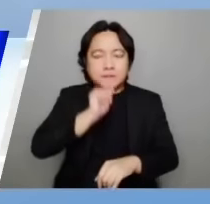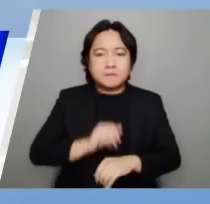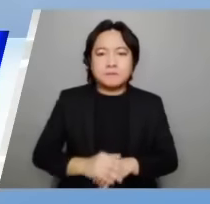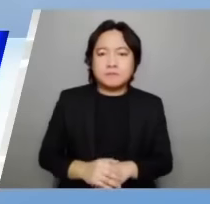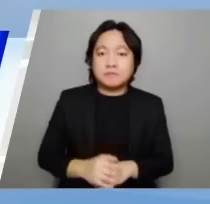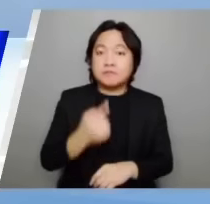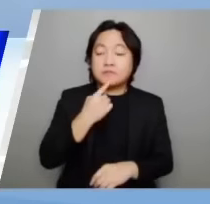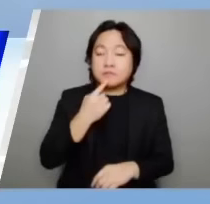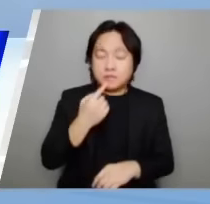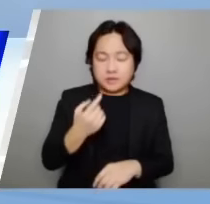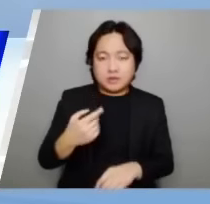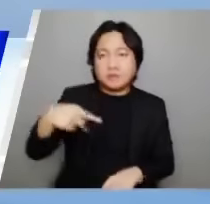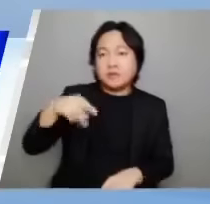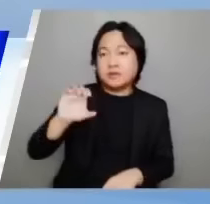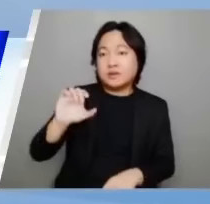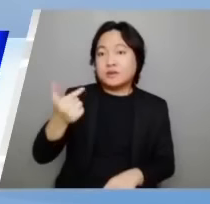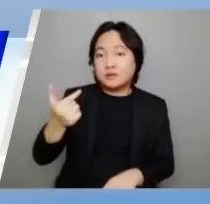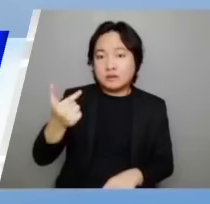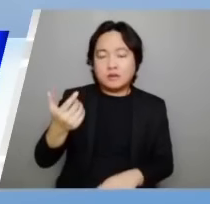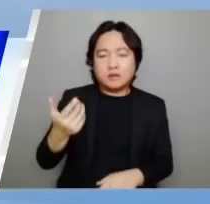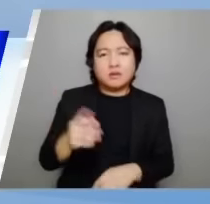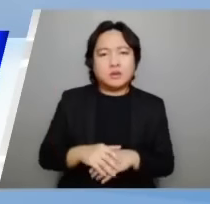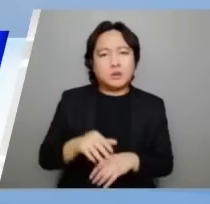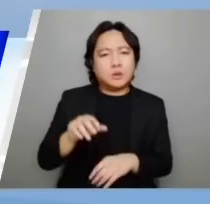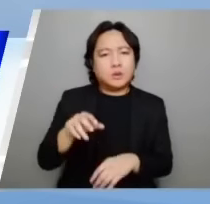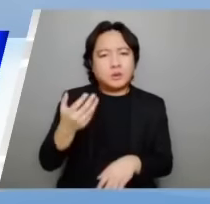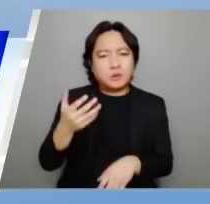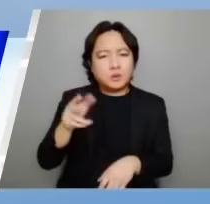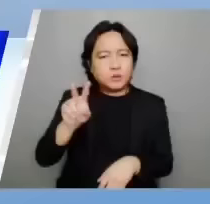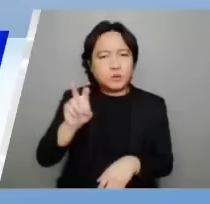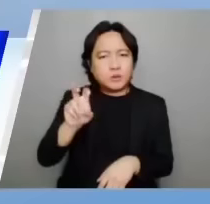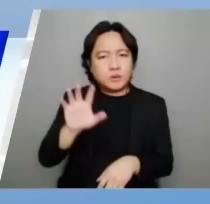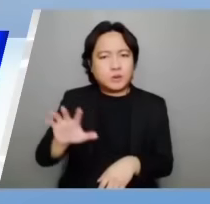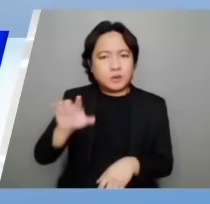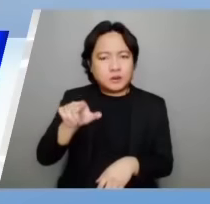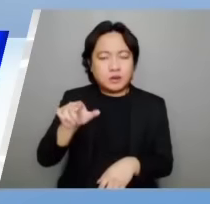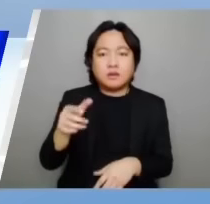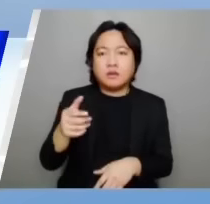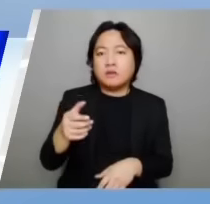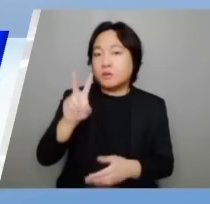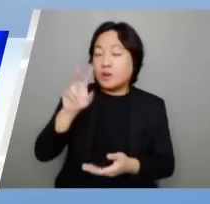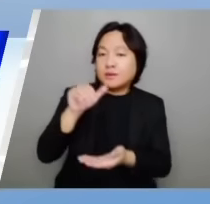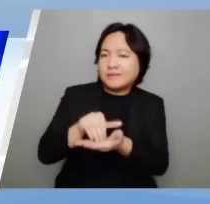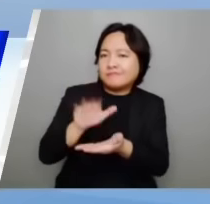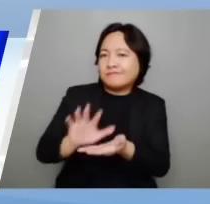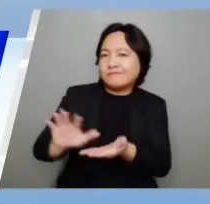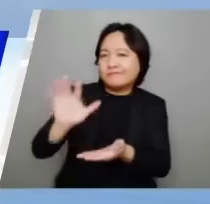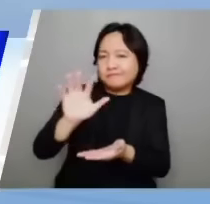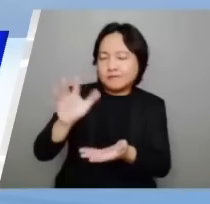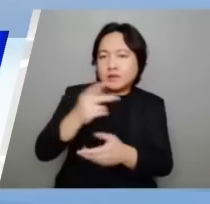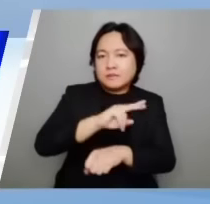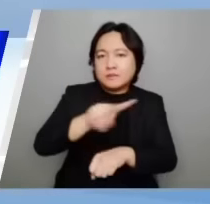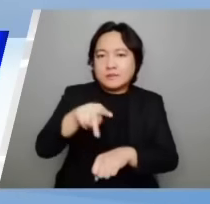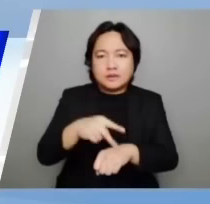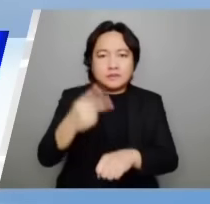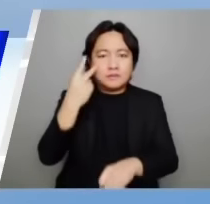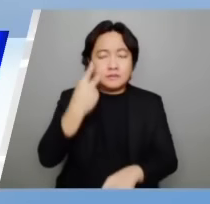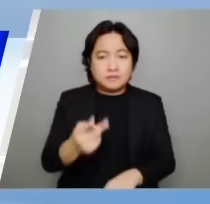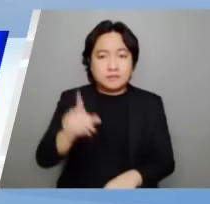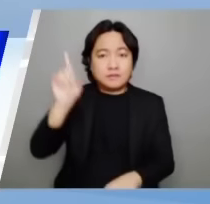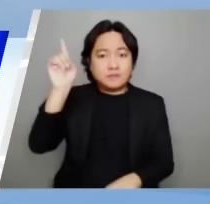7,000 pasahero ang stranded sa 14 na pantalan sa bansa. Tulad sa Batangas, Bicol, Masbate,